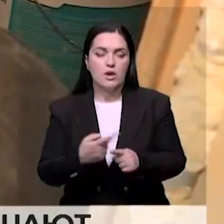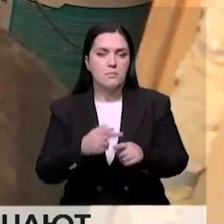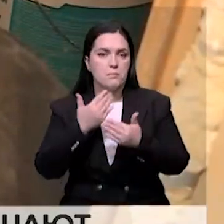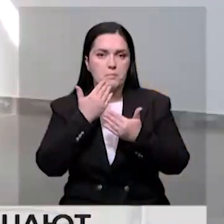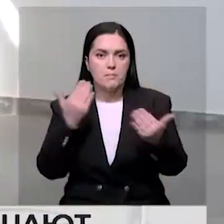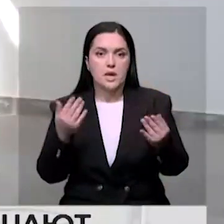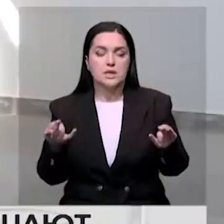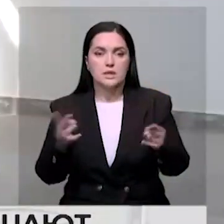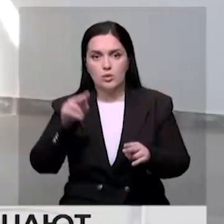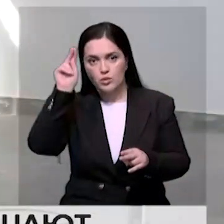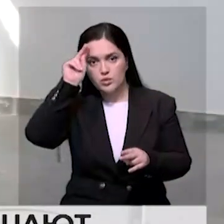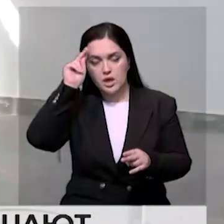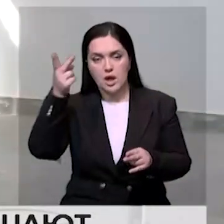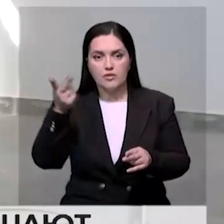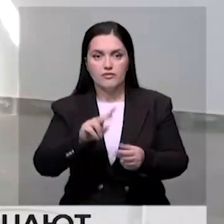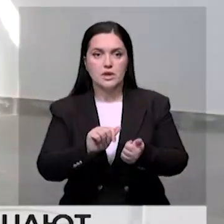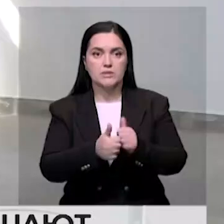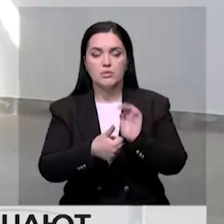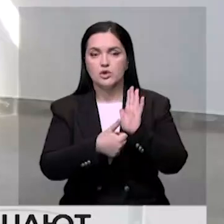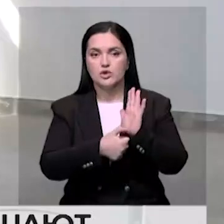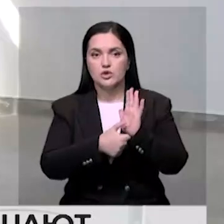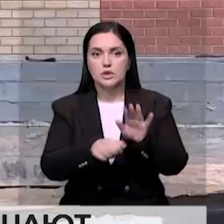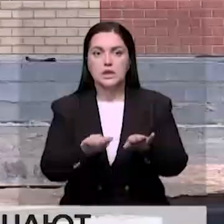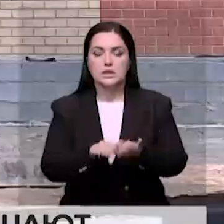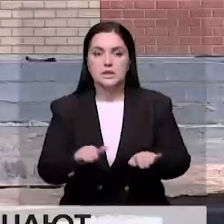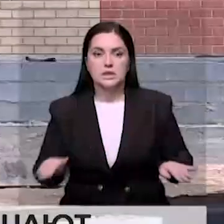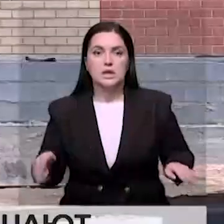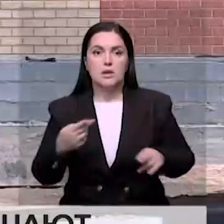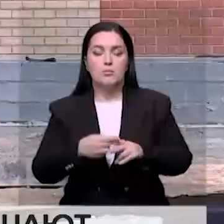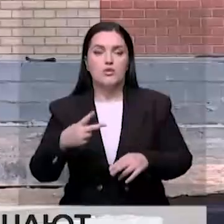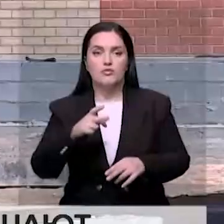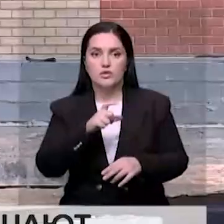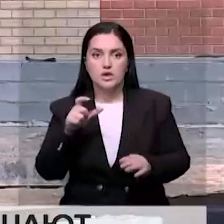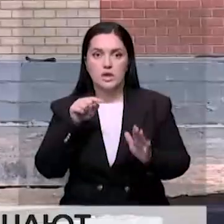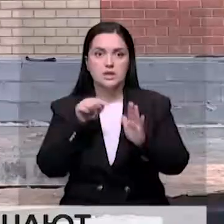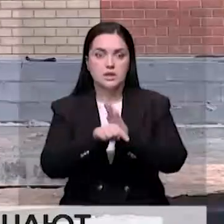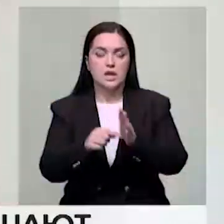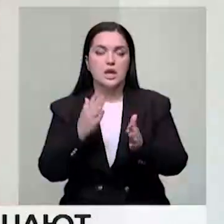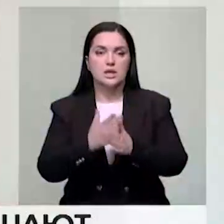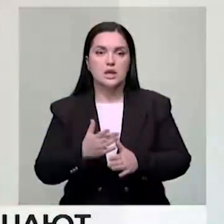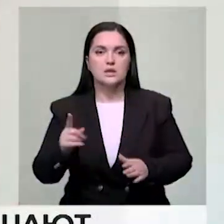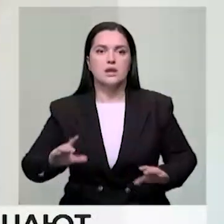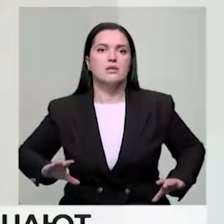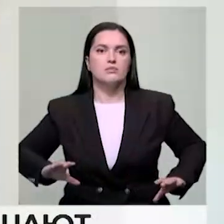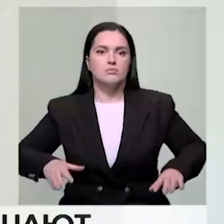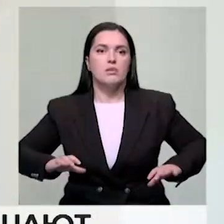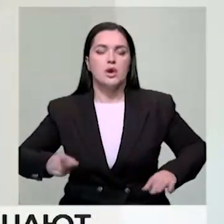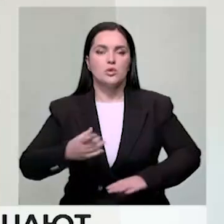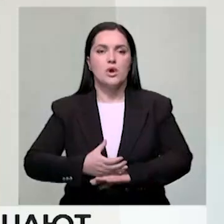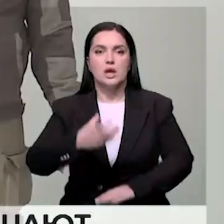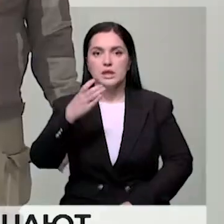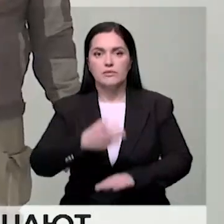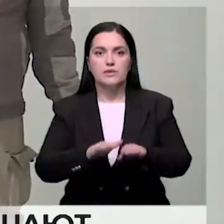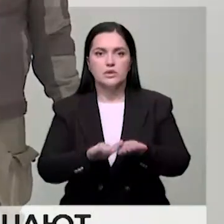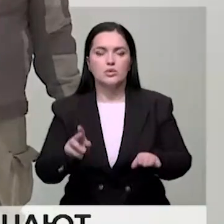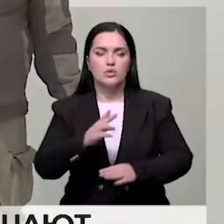штрихи. Учиться в 2 смены здесь смогут 600 школьников. У входа в 2-этажное здание предусмотрены пандусы, а внутри лифт для детей с